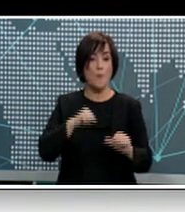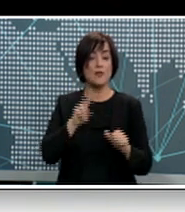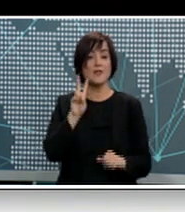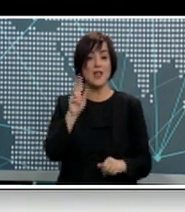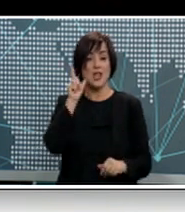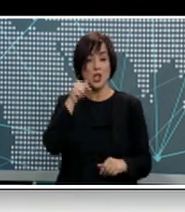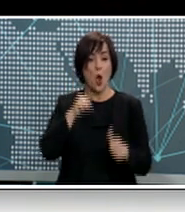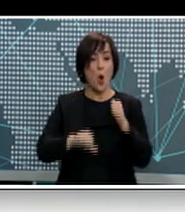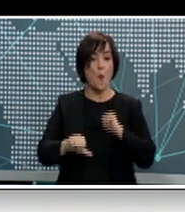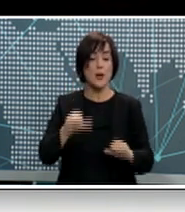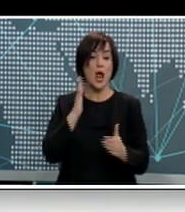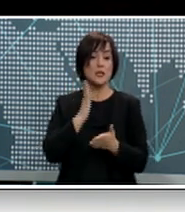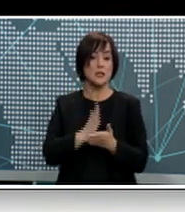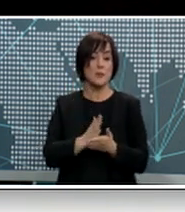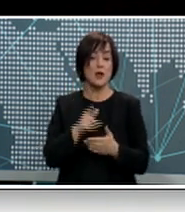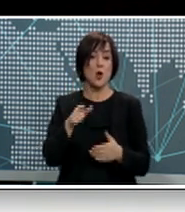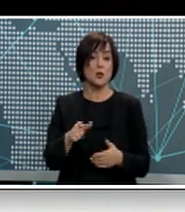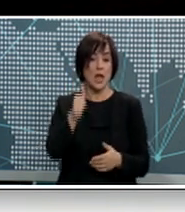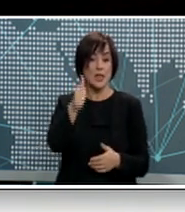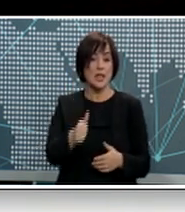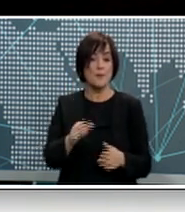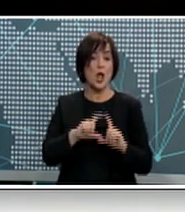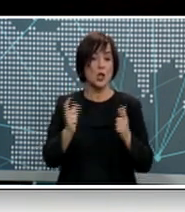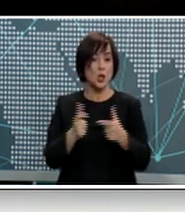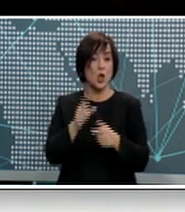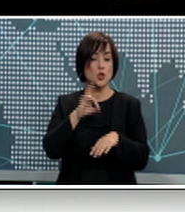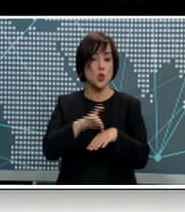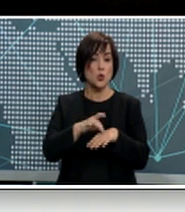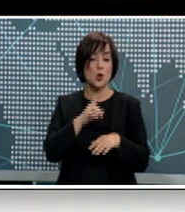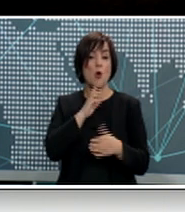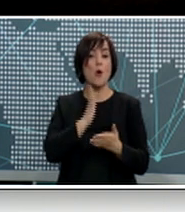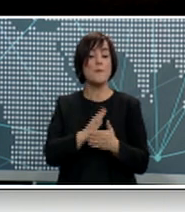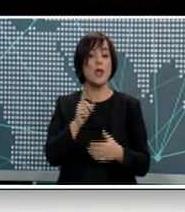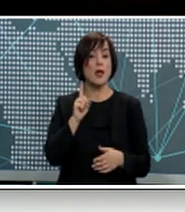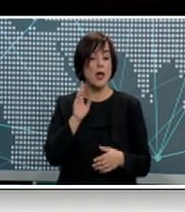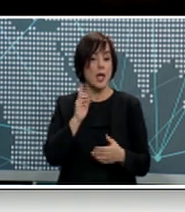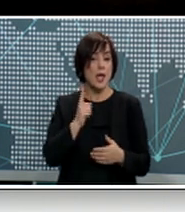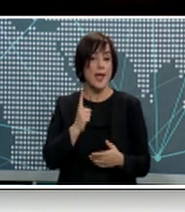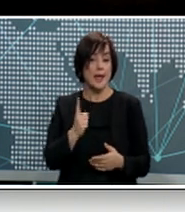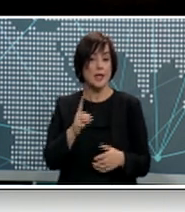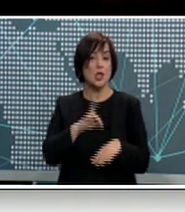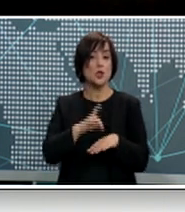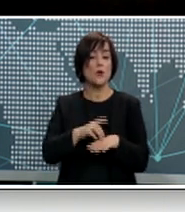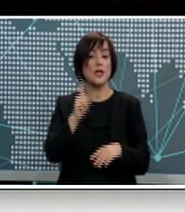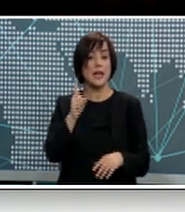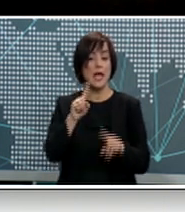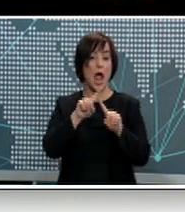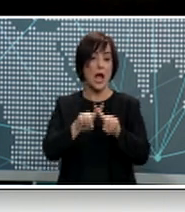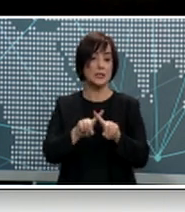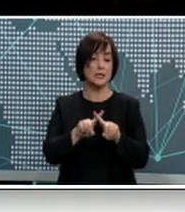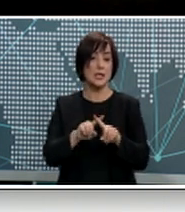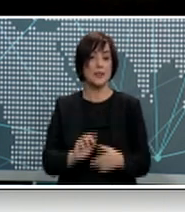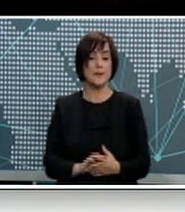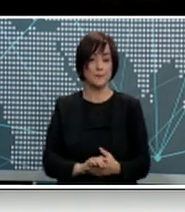тешки операции биле направени од тим од лекари, меѓу кои бил и доктор Илир Хасани, како